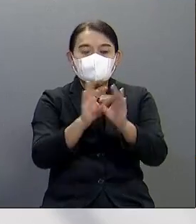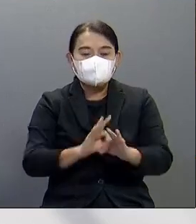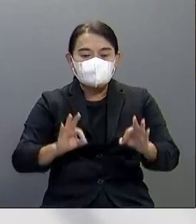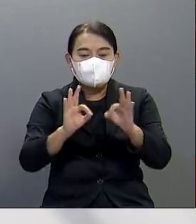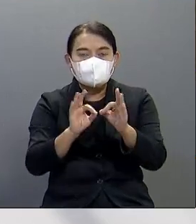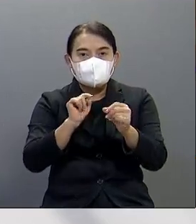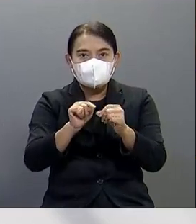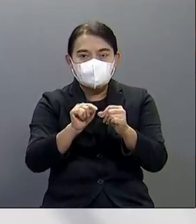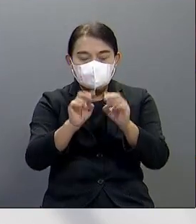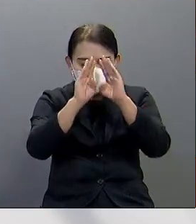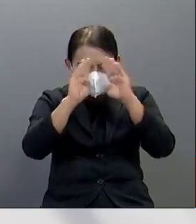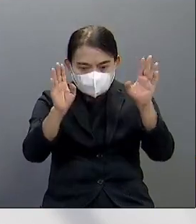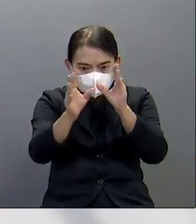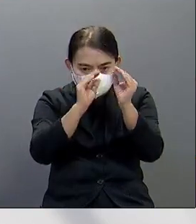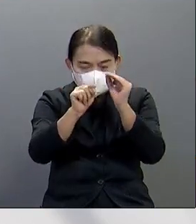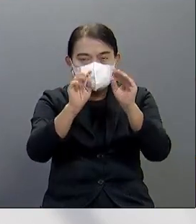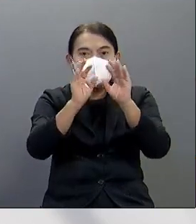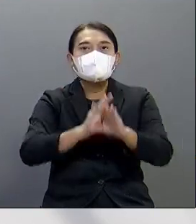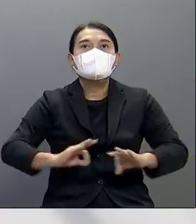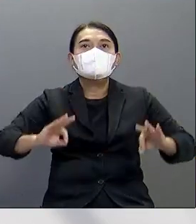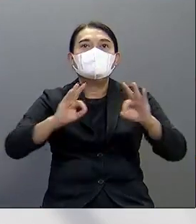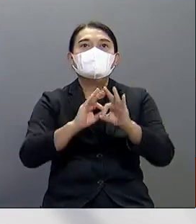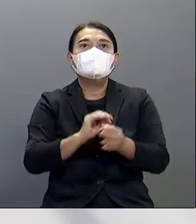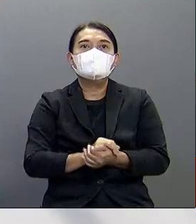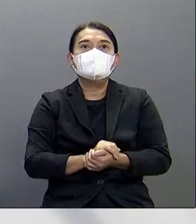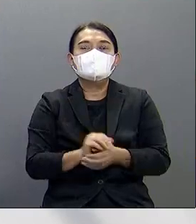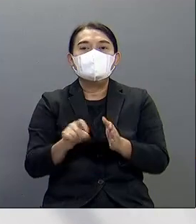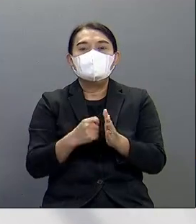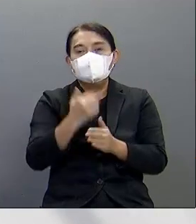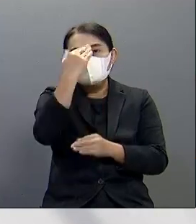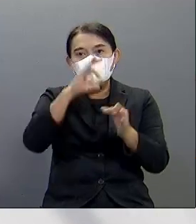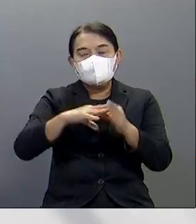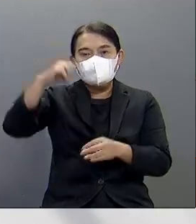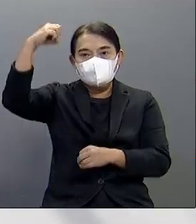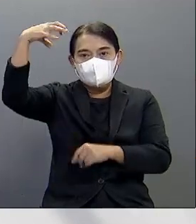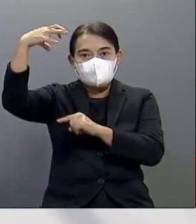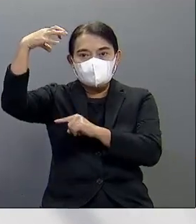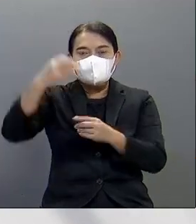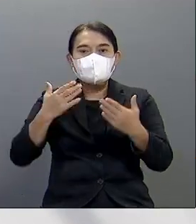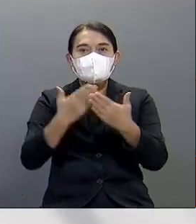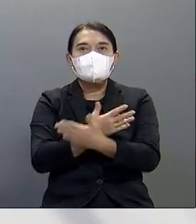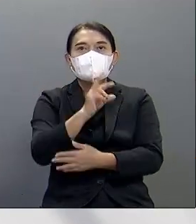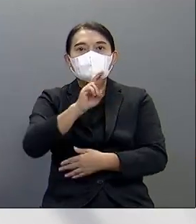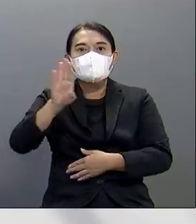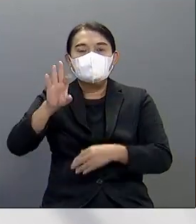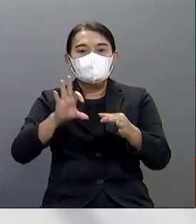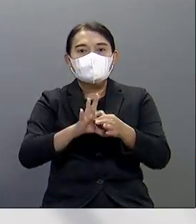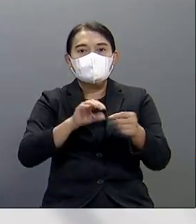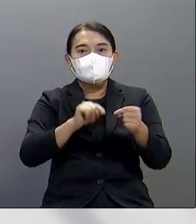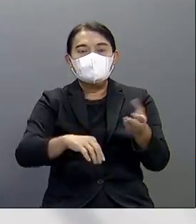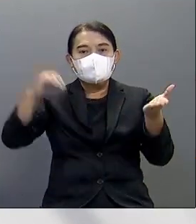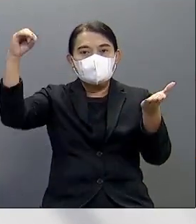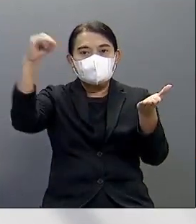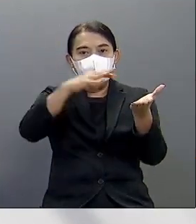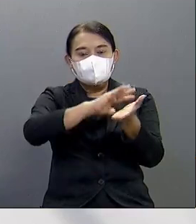ยครับ ทีนี้สาเหตุของการเกิดปัญหาไฟรั่วคืออะไรคะถึงขั้นจะต้องเปลี่ยนระบบไปเป็นโซลาร์เซลเลยล่ะคะหม